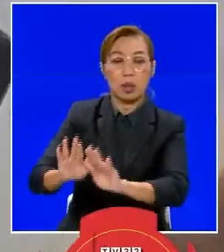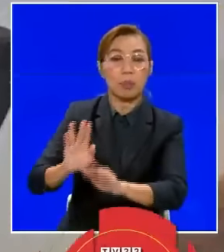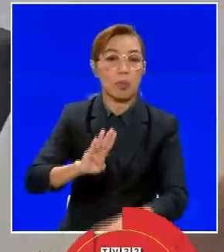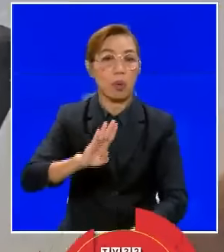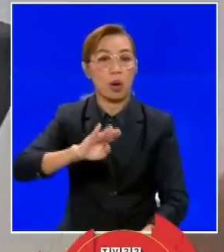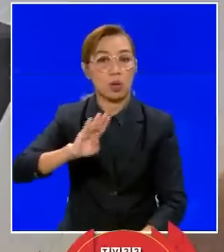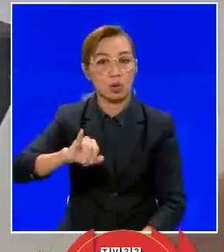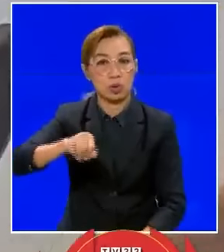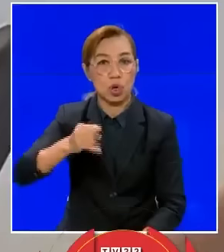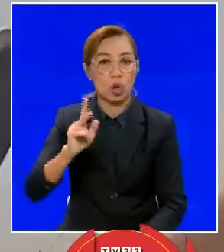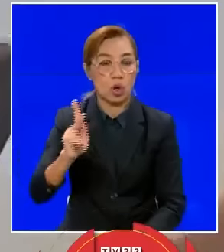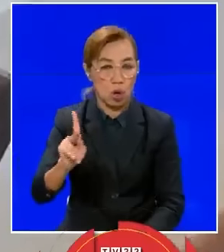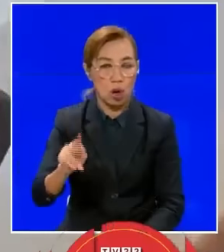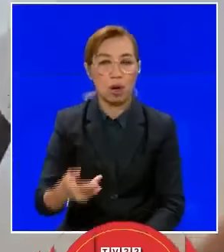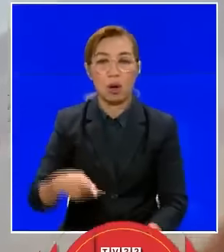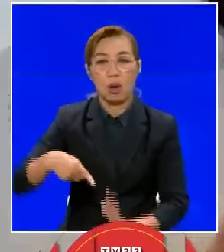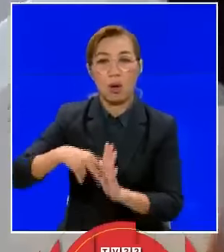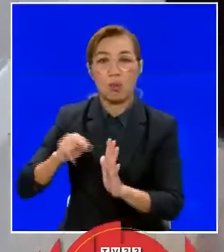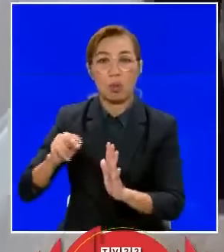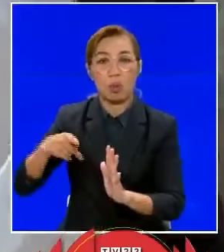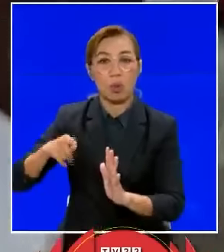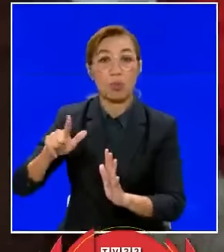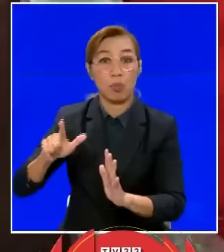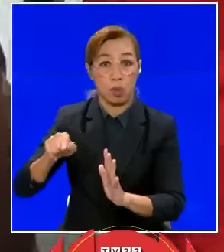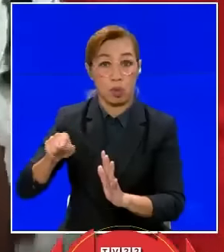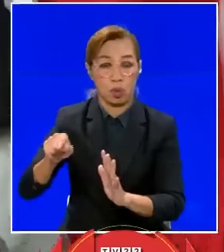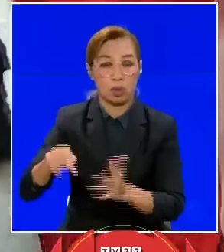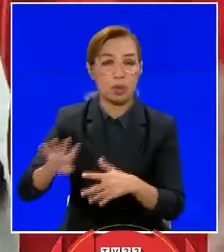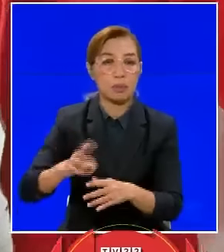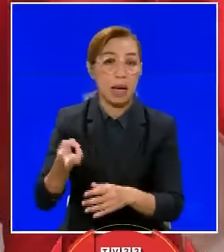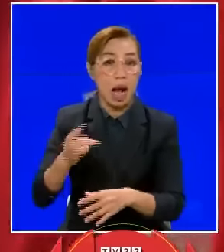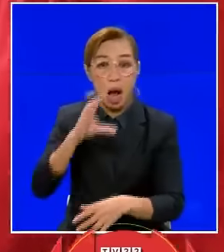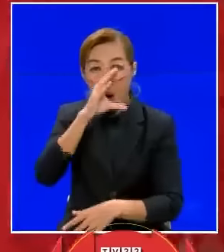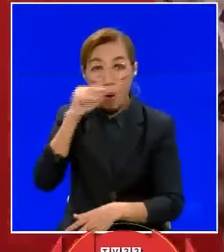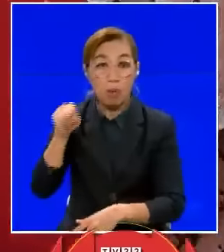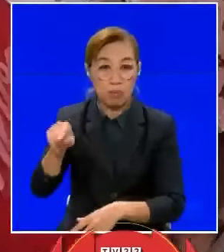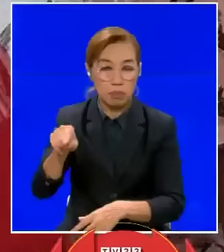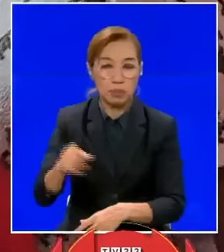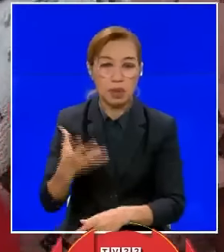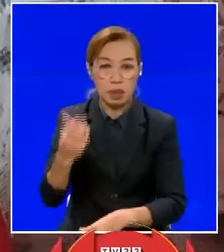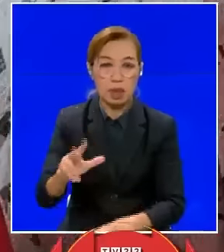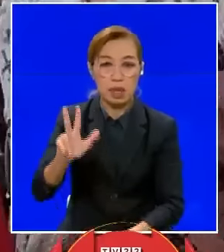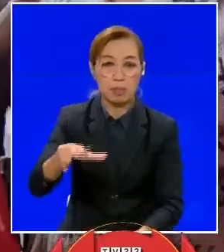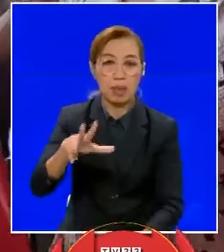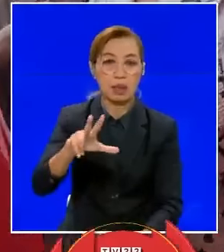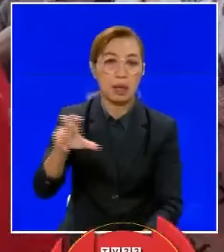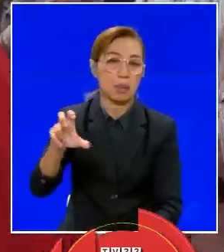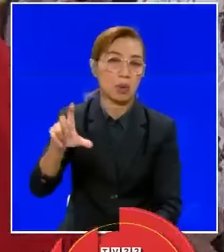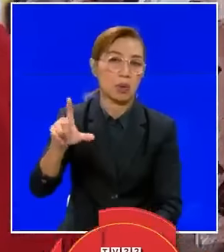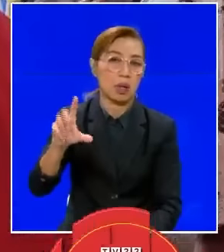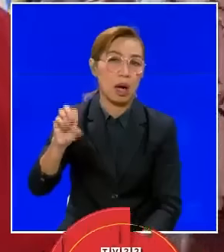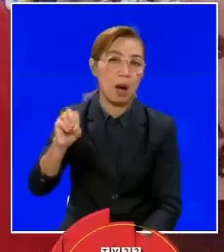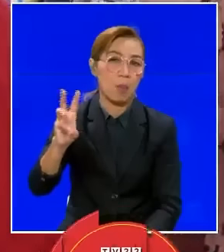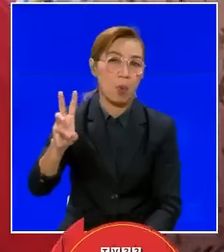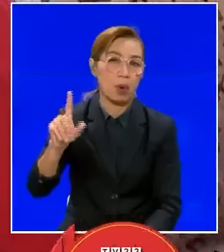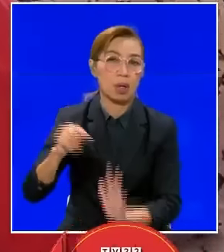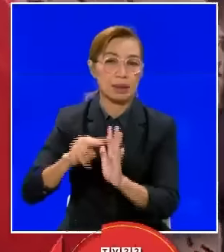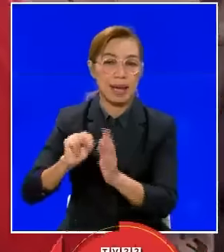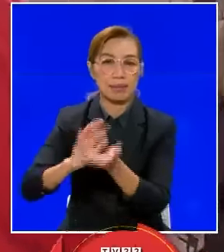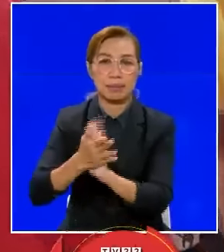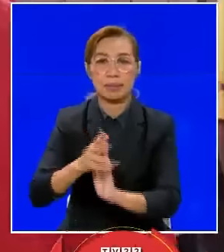พูนผลเทรดดิ้หลัง 4เป็นข้าวหอมมะลิ 100%เหมือนกันนะคะเหลืออยู่3,300ตันหรือว่า